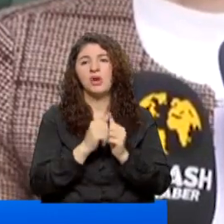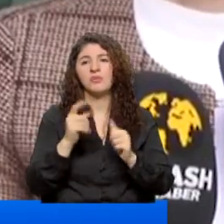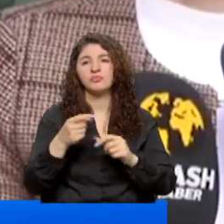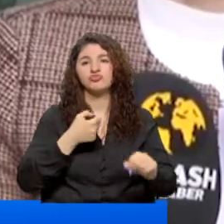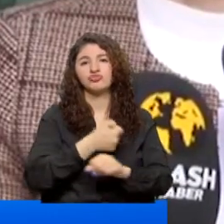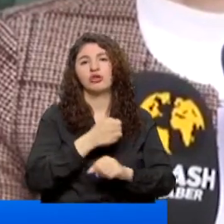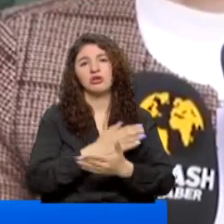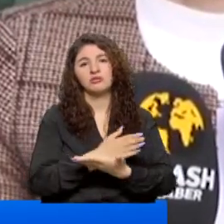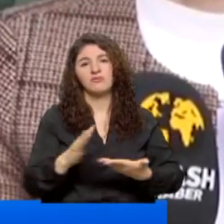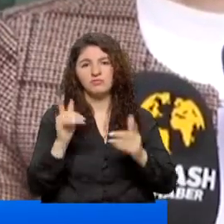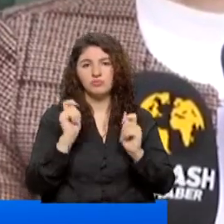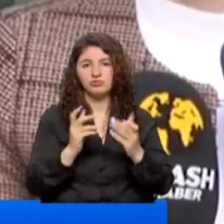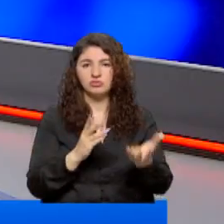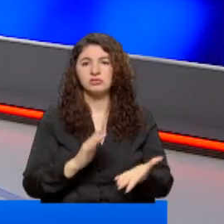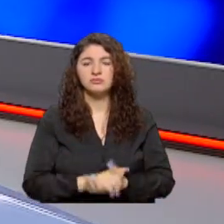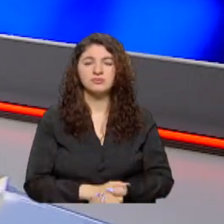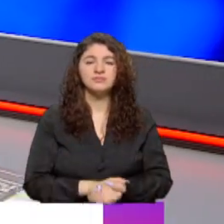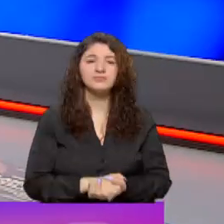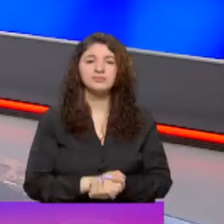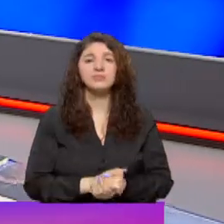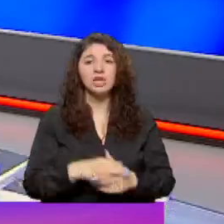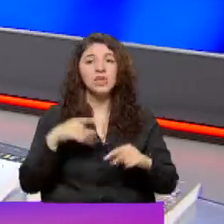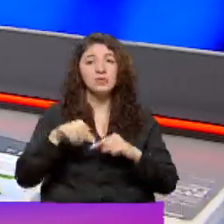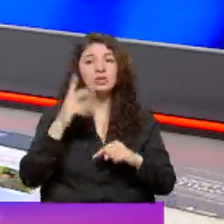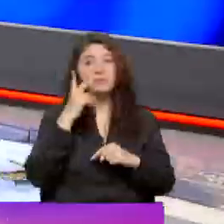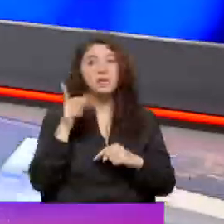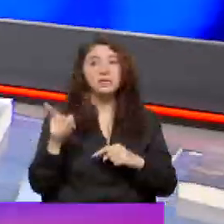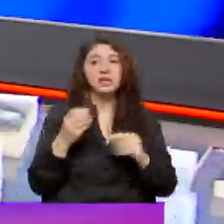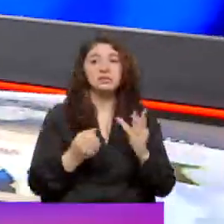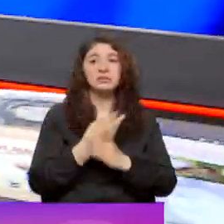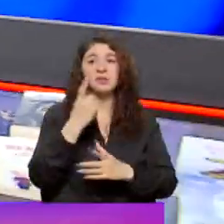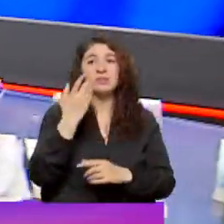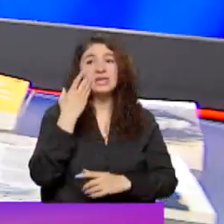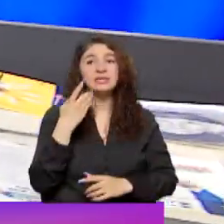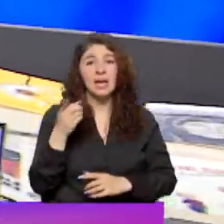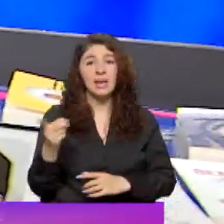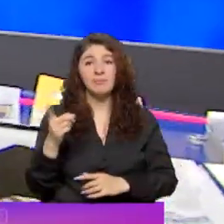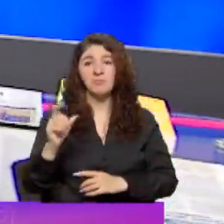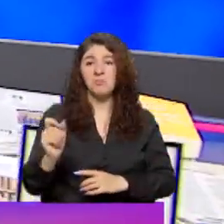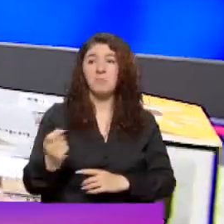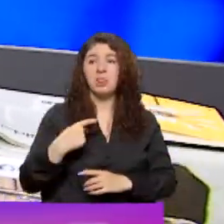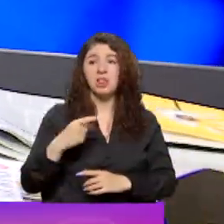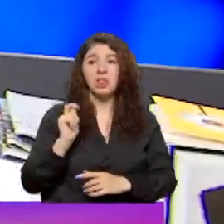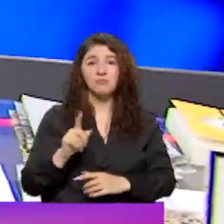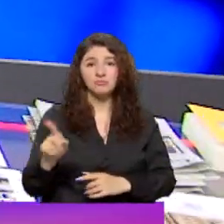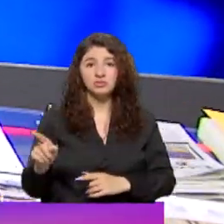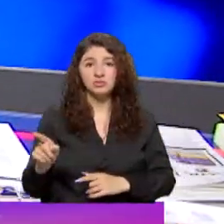birlikte bu mücadeleye devam edeceğiz Bu arada bakın sabah da bir izleyelim göndermişti